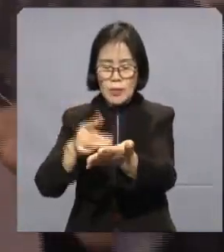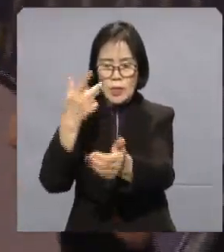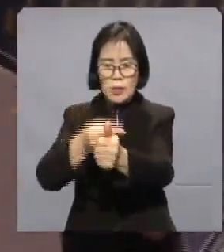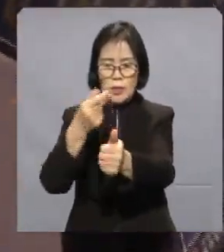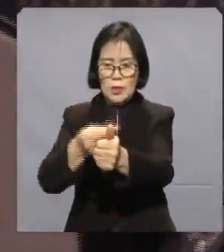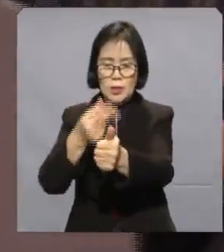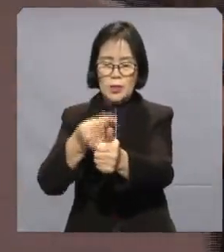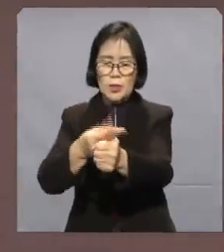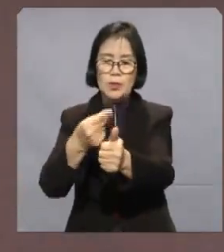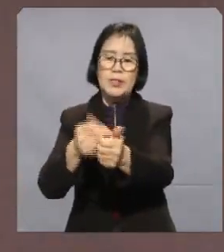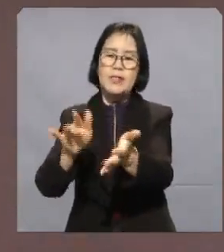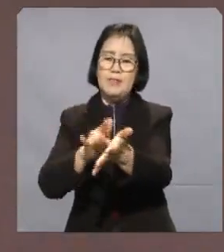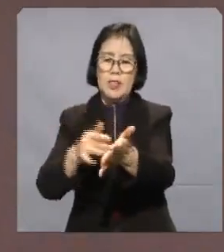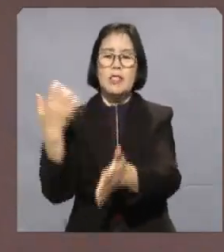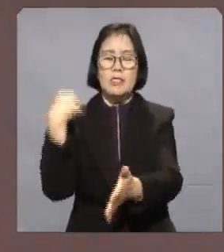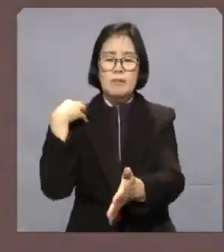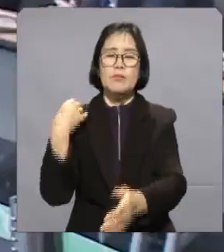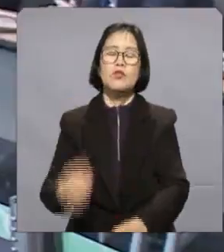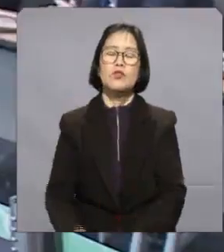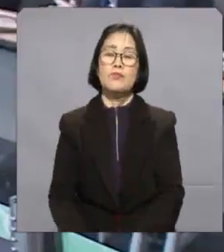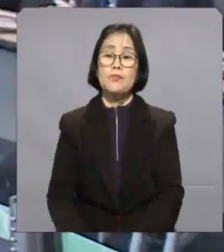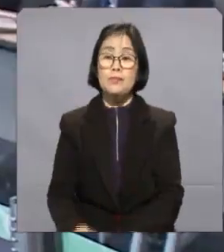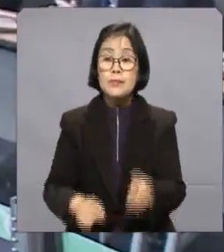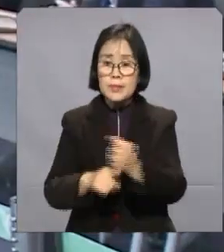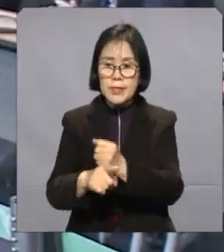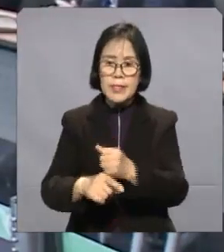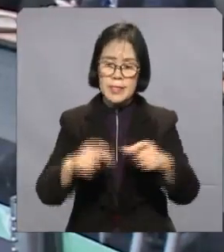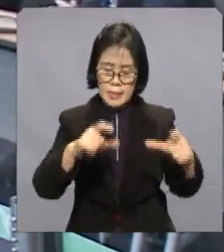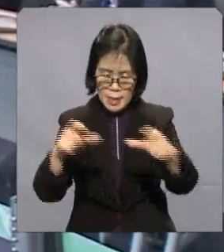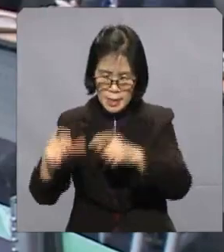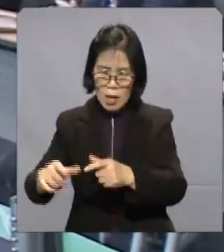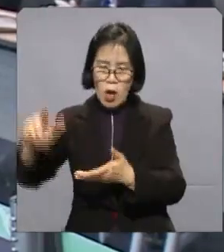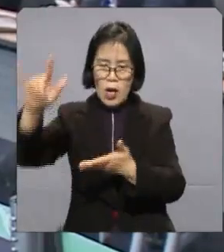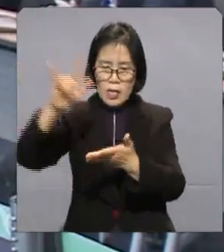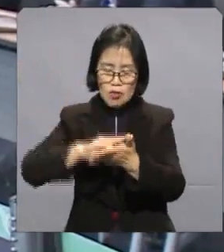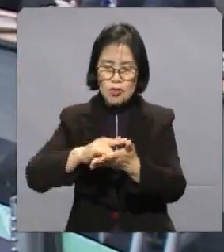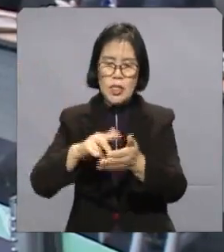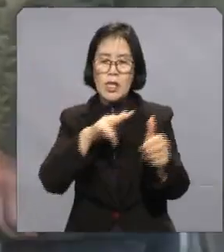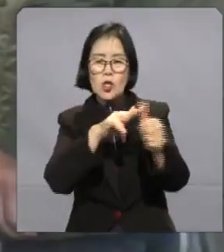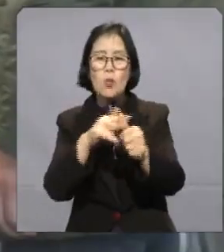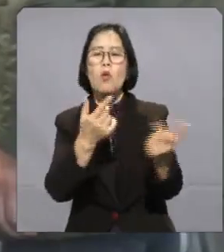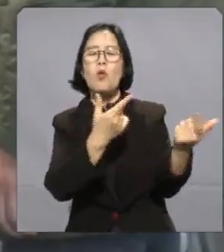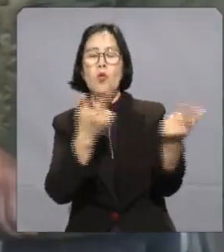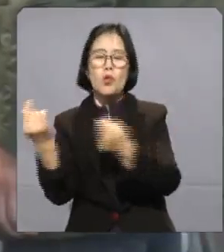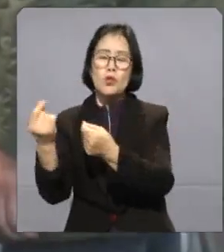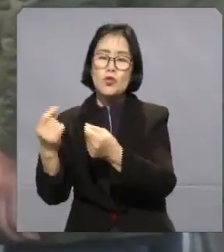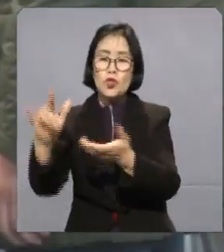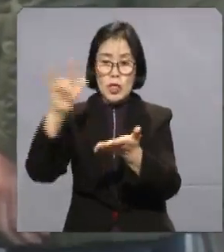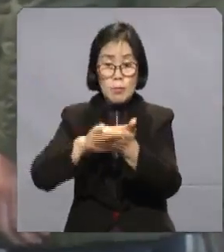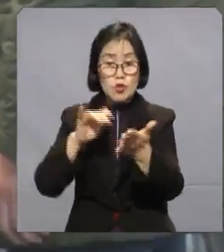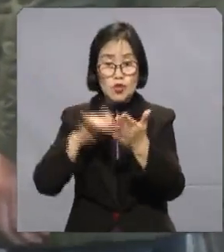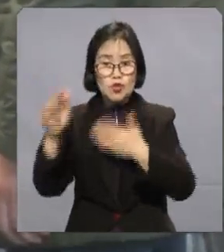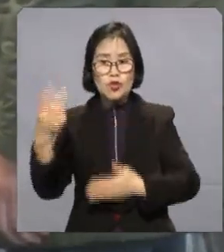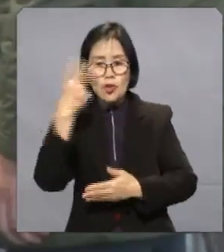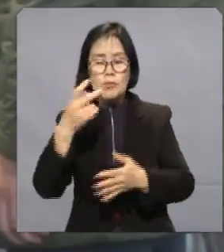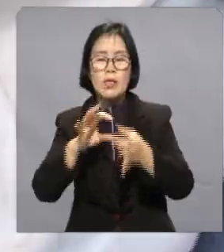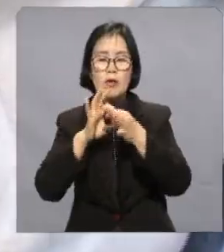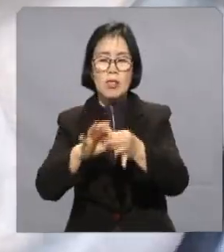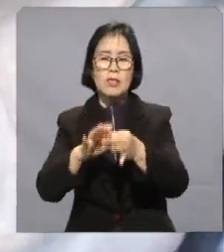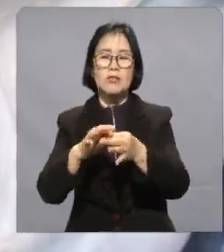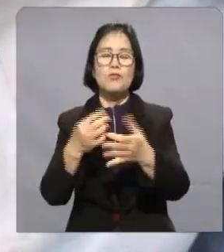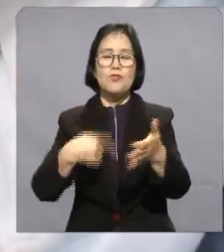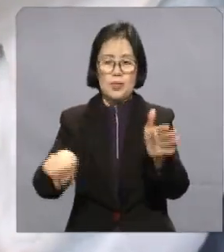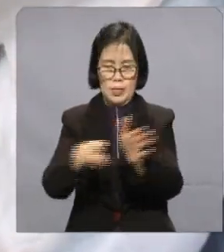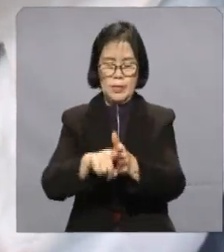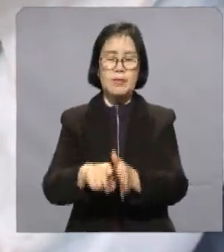입력이 의무화됩니다. 이는 지자체와 입국자 정보 공유와 입국 후 검사 관리를 위한